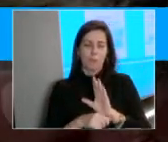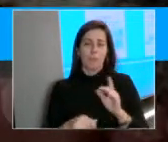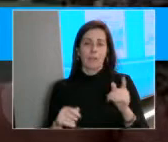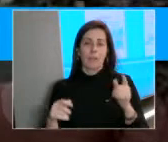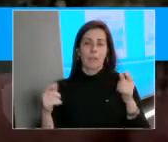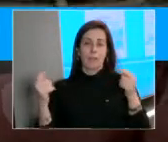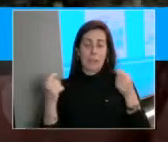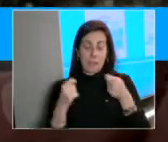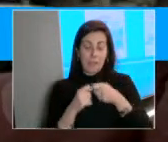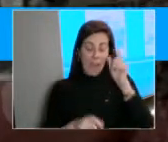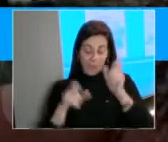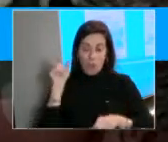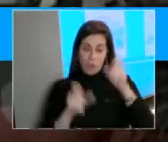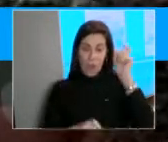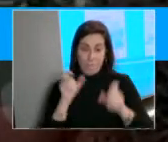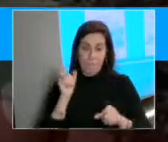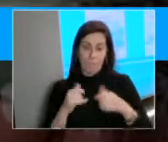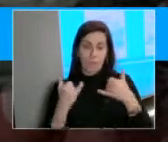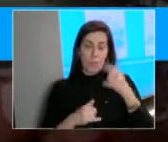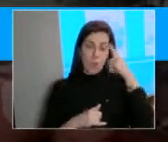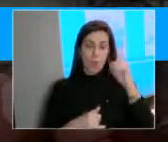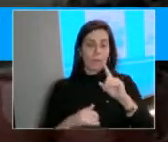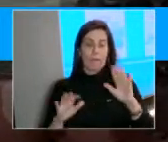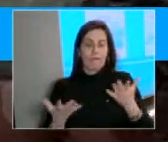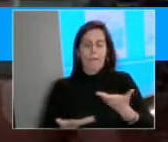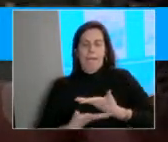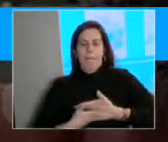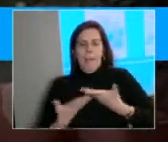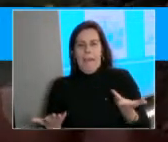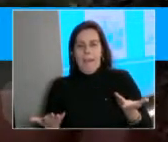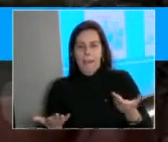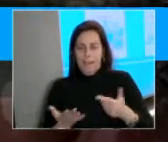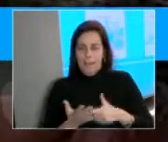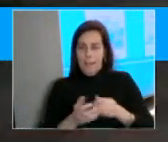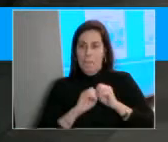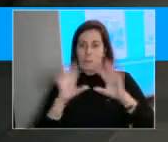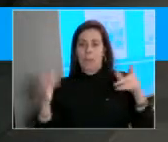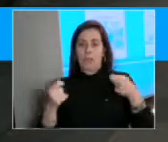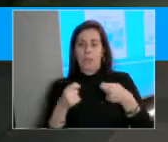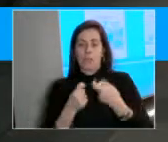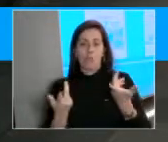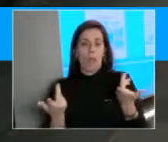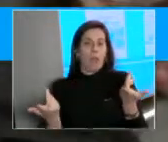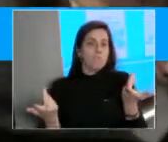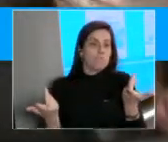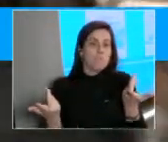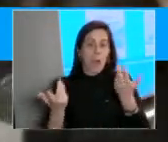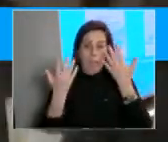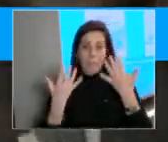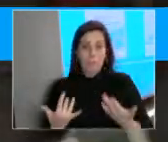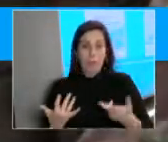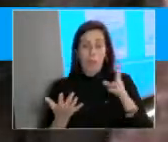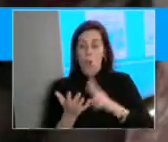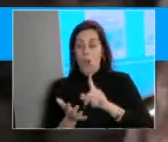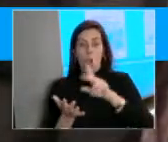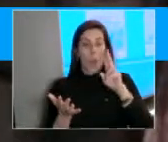לגבי הציבור, הציבור כרגע לא יודע בדיוק איך לעכל את הפרסומים של השלטון. זאת אומרת, המספרים נכונים,